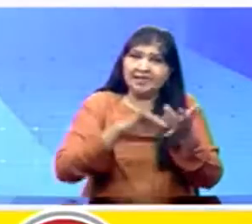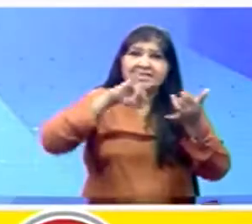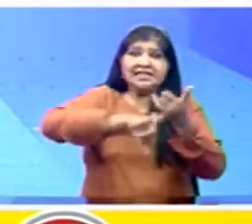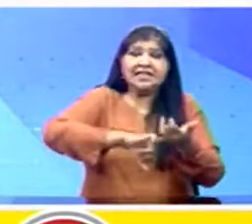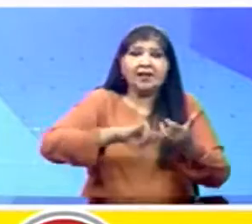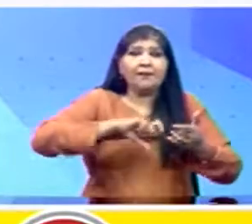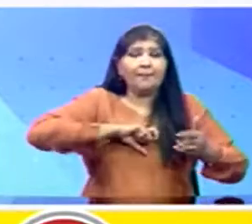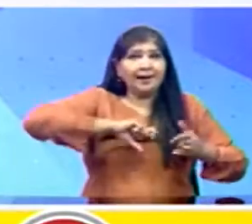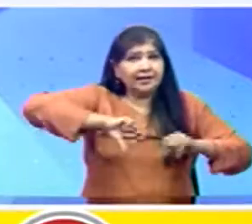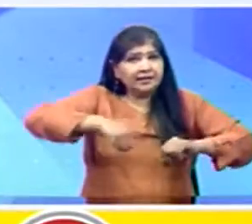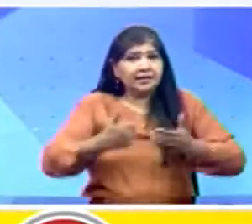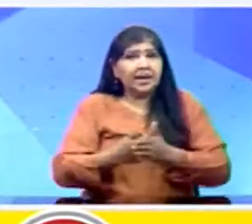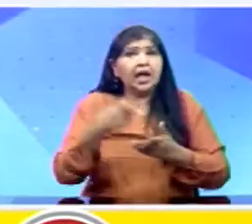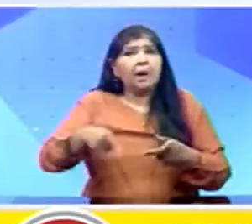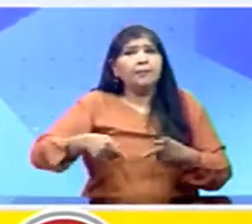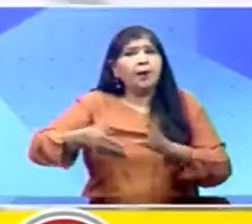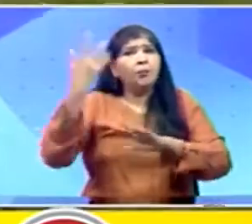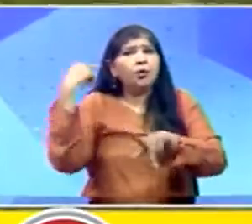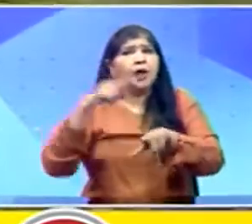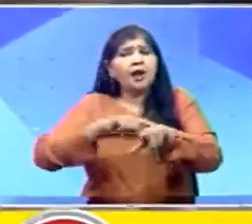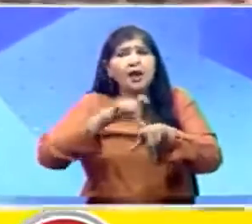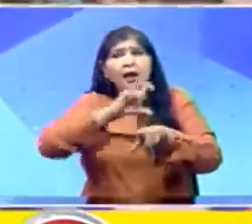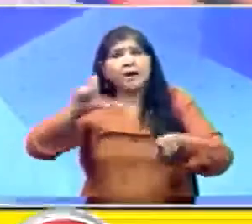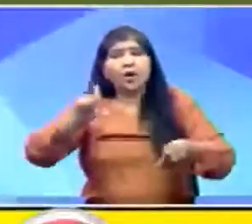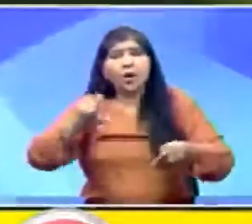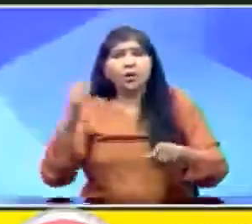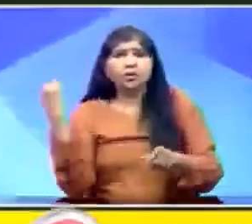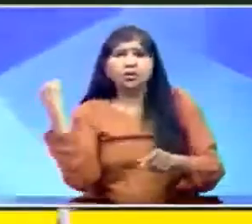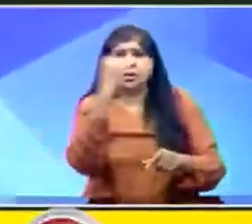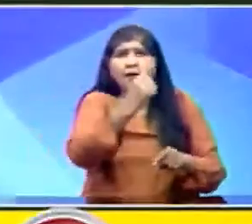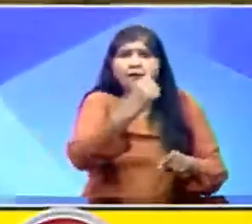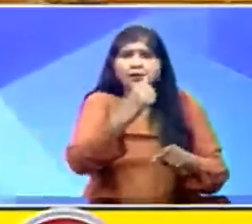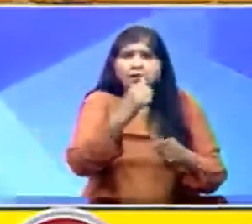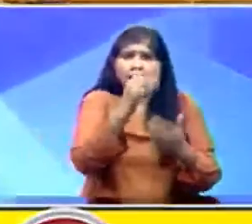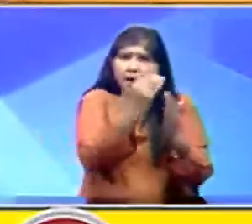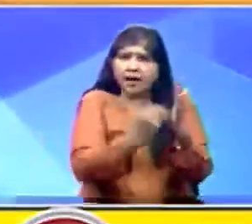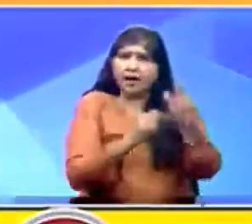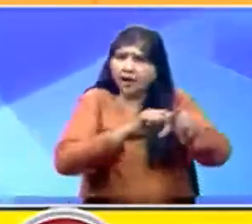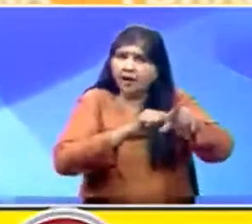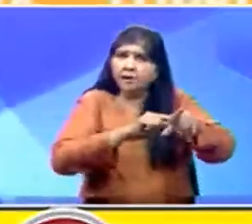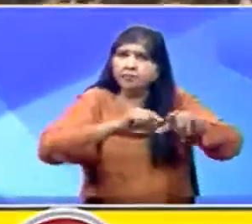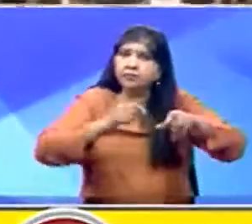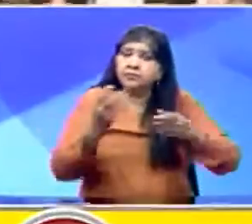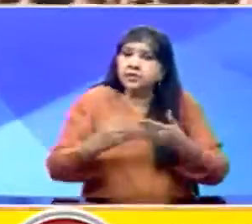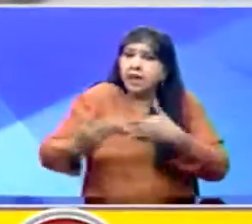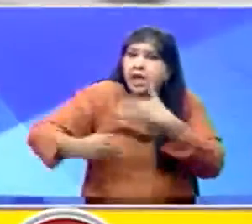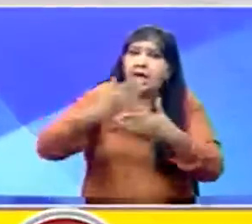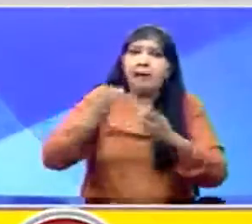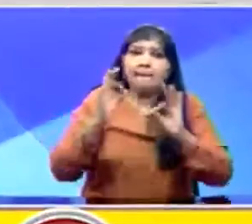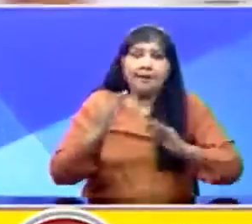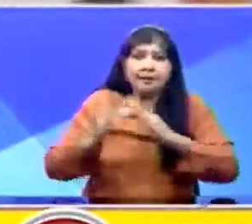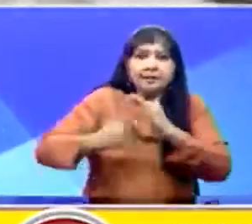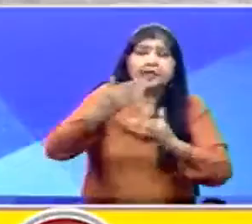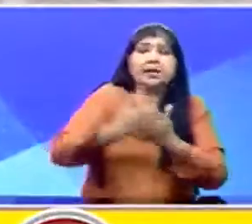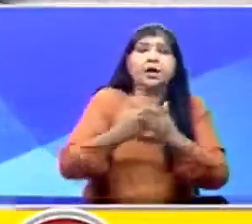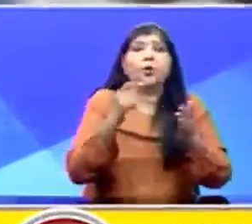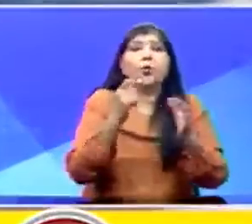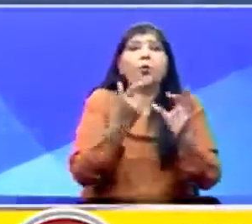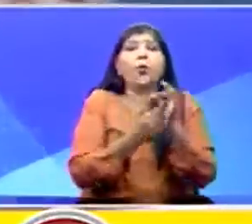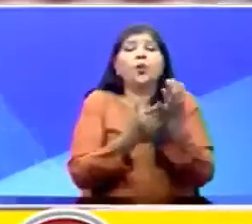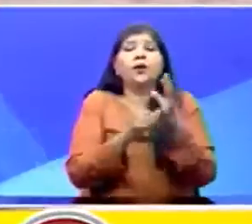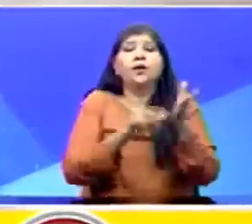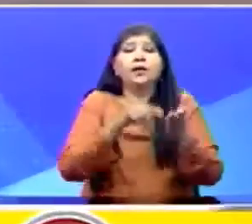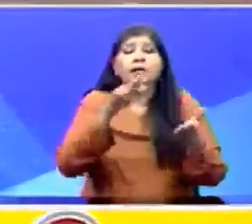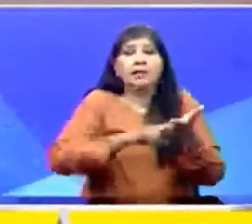उन्होंने अपने ही जैवलिन थोके रिकॉर्ड को भी तोड़ दिया कोवर्टोन गेम्स में